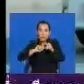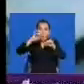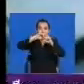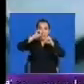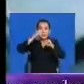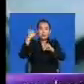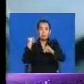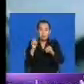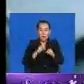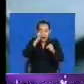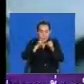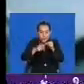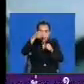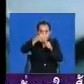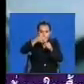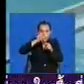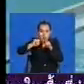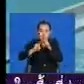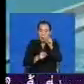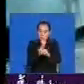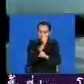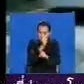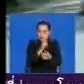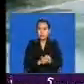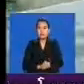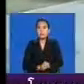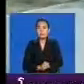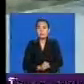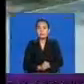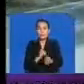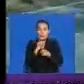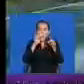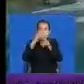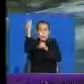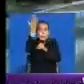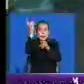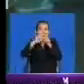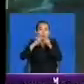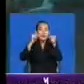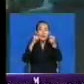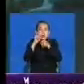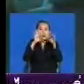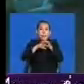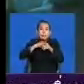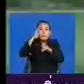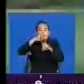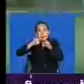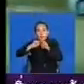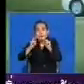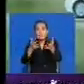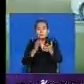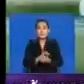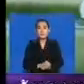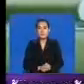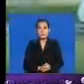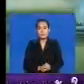าพในการประหยัดน้ำมันเชื้อเพลิงที่ยอดเยี่ยมและการก่อให้เกิดมลภาวะเป็นพิษที่ต่ำนอกจากนั้นแล้วยอดจำหน่ายที่พุ่